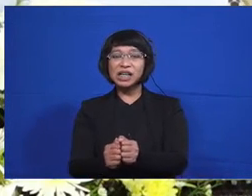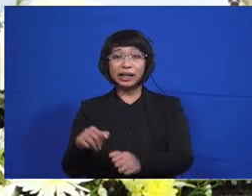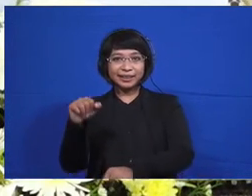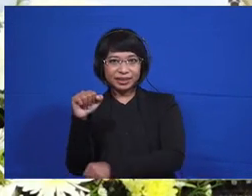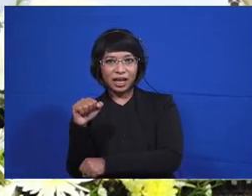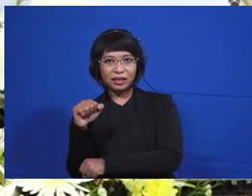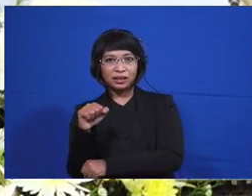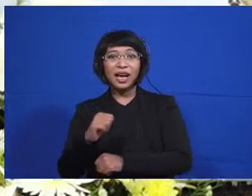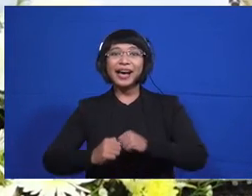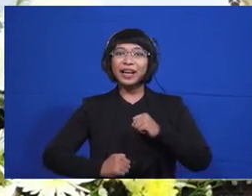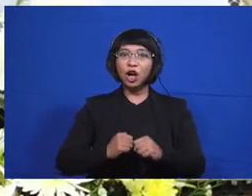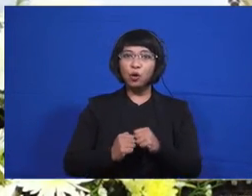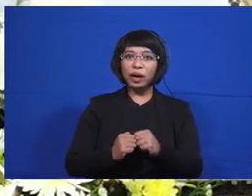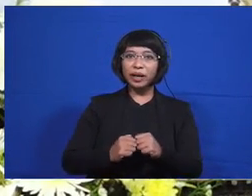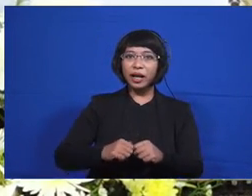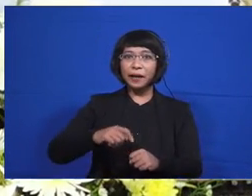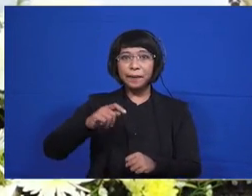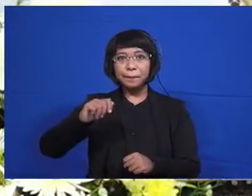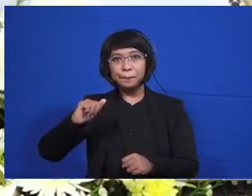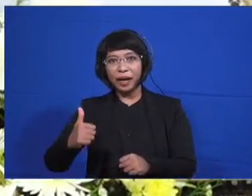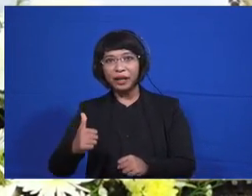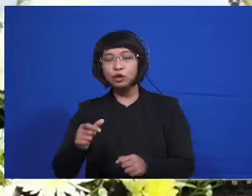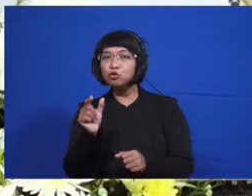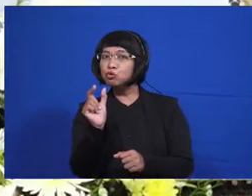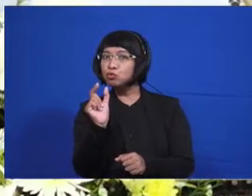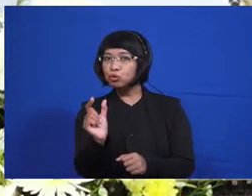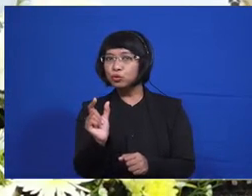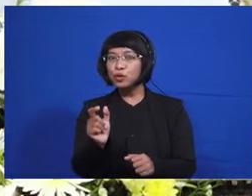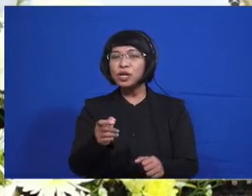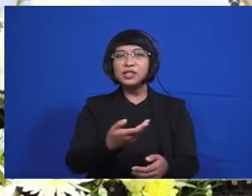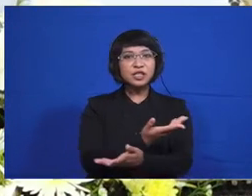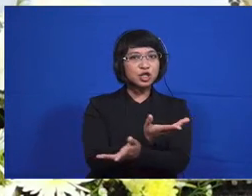Lakukanlah apa yang baik bagi semua orang.